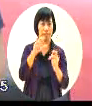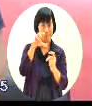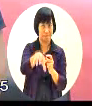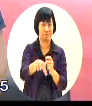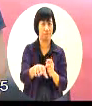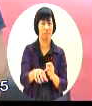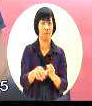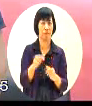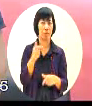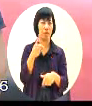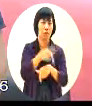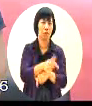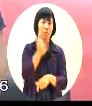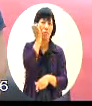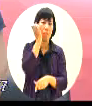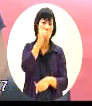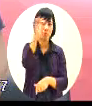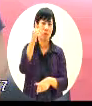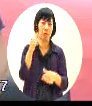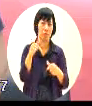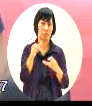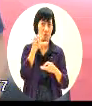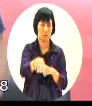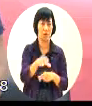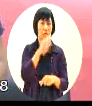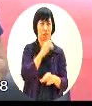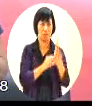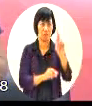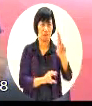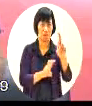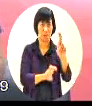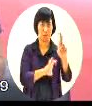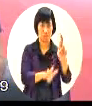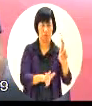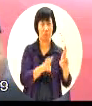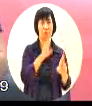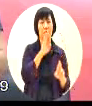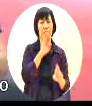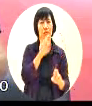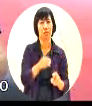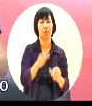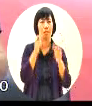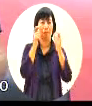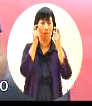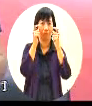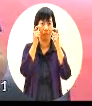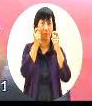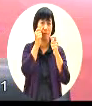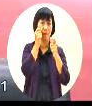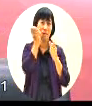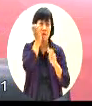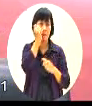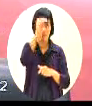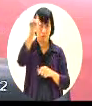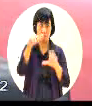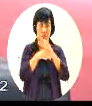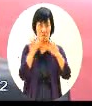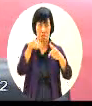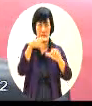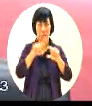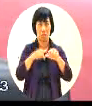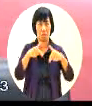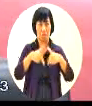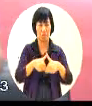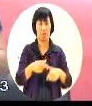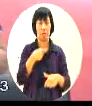南岗山站吼，迄、那个 R24遐吼，遐是属于咱工商文化中心的边啊，遐是属于较偏远的所在。我